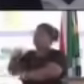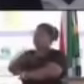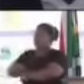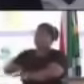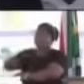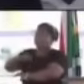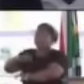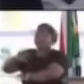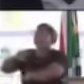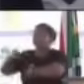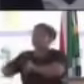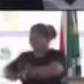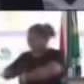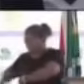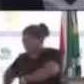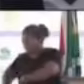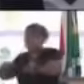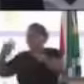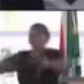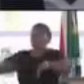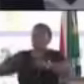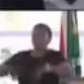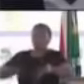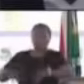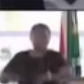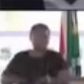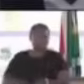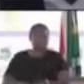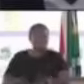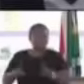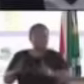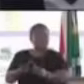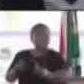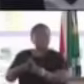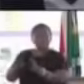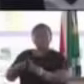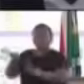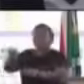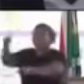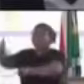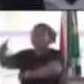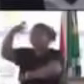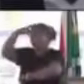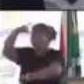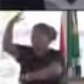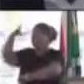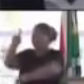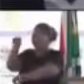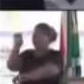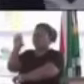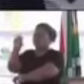Sinothe kakhulu. Ngoba nangale enkosini uthi uThembe